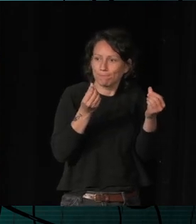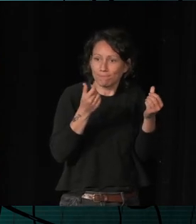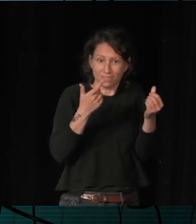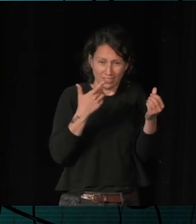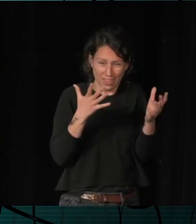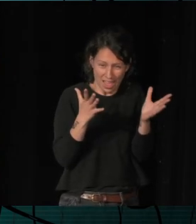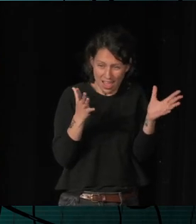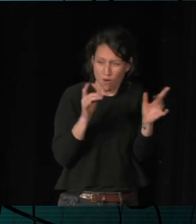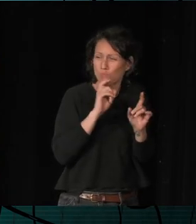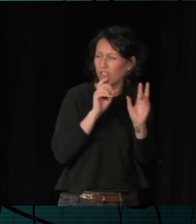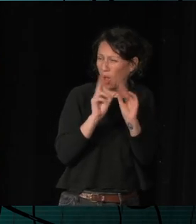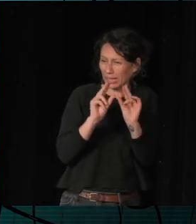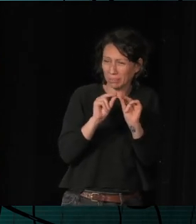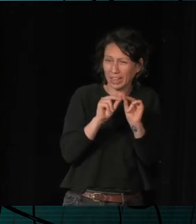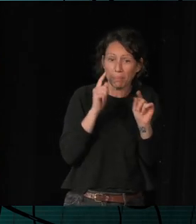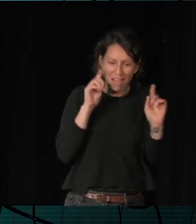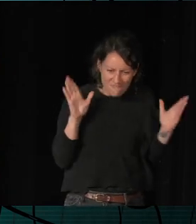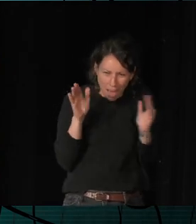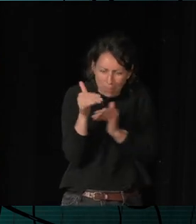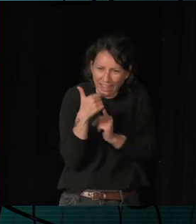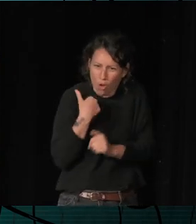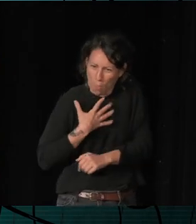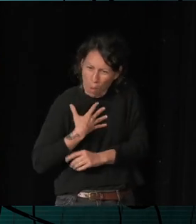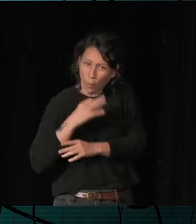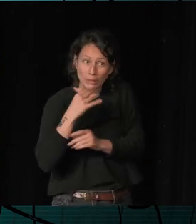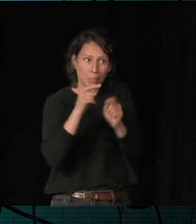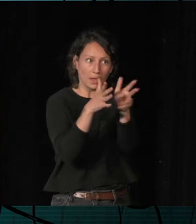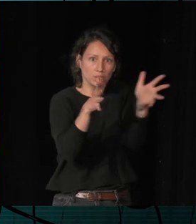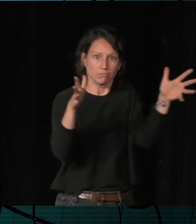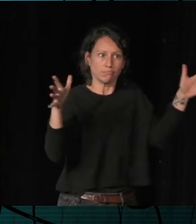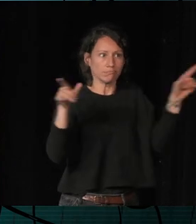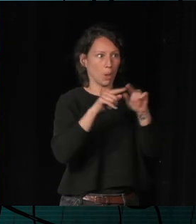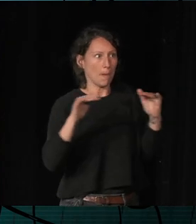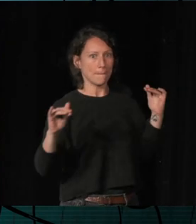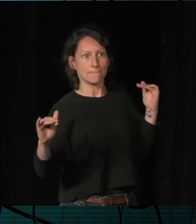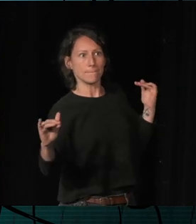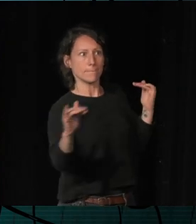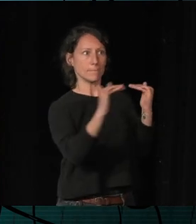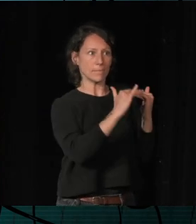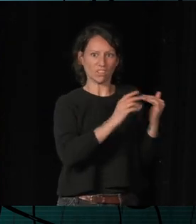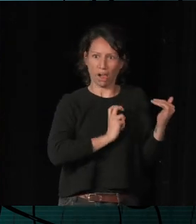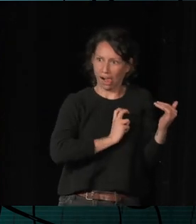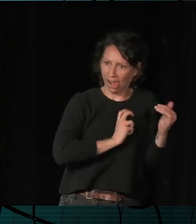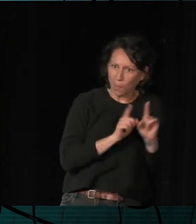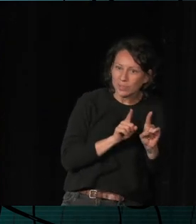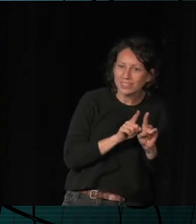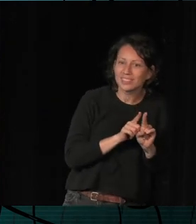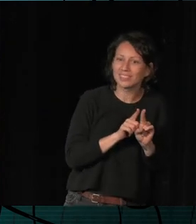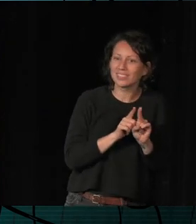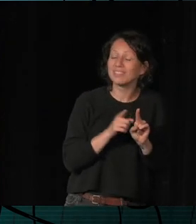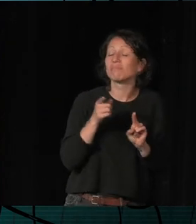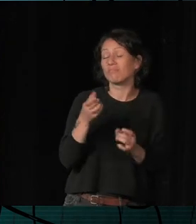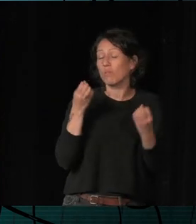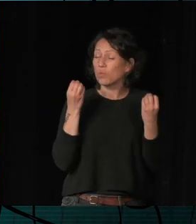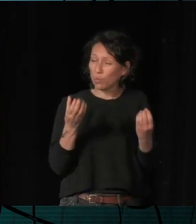qu'un petit espace contraint et fermé, finalement, un espace où on est seul, où c'est vide. D'ailleurs, il y a souvent, dans les jeux au